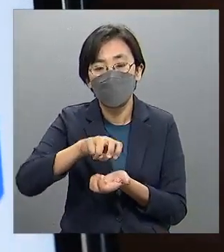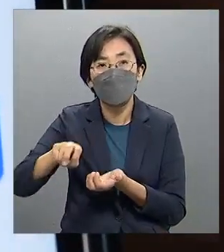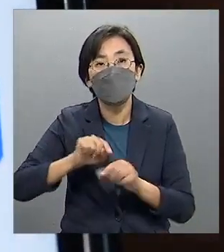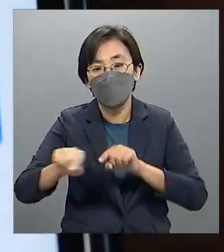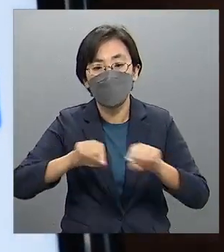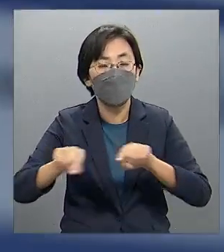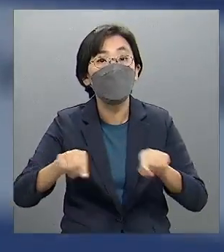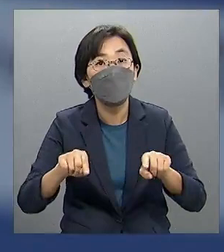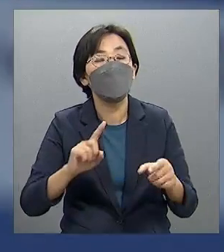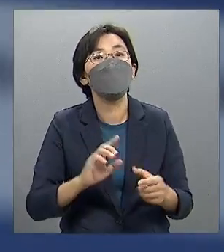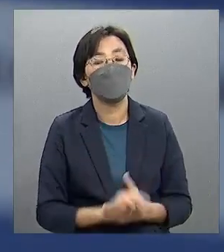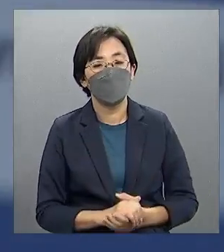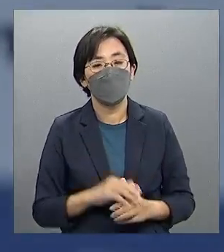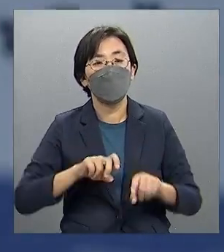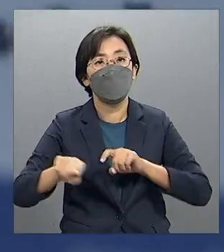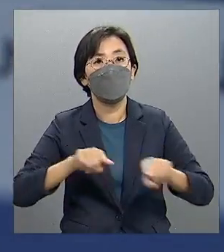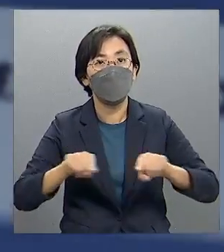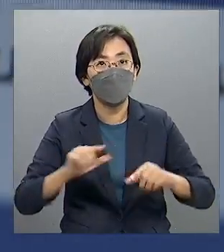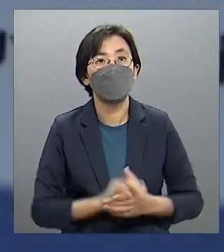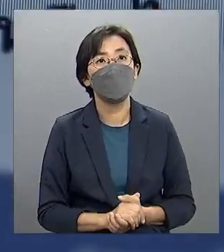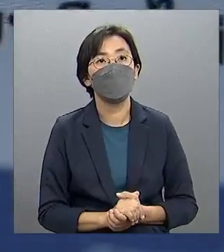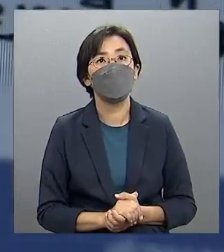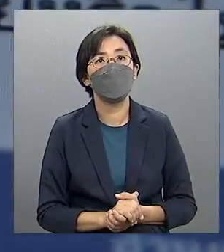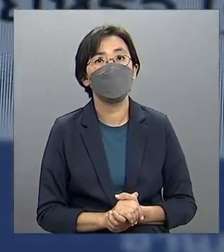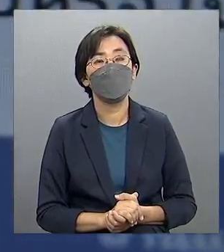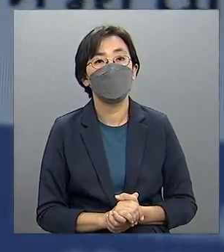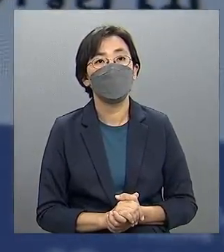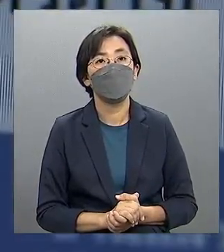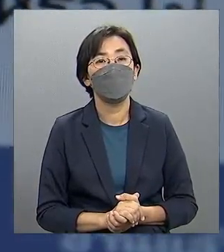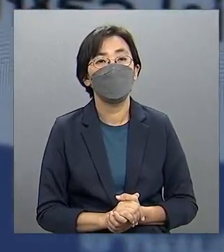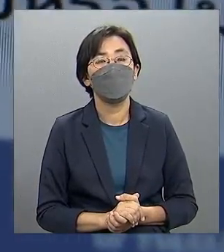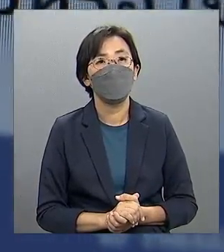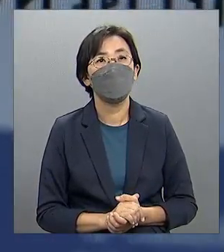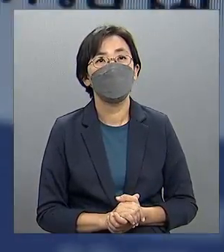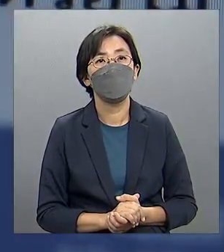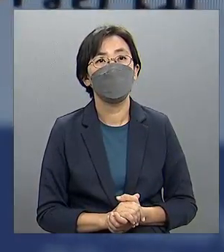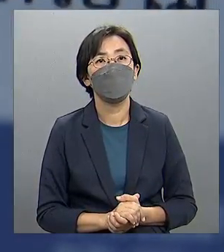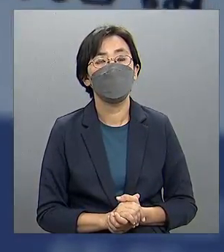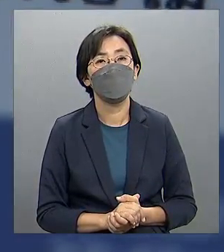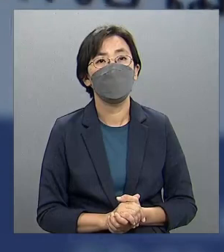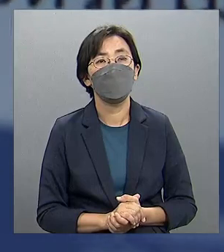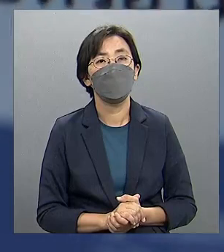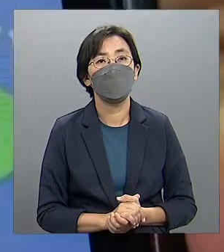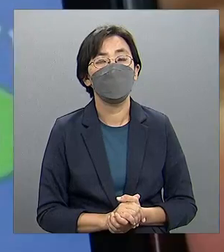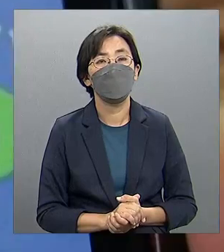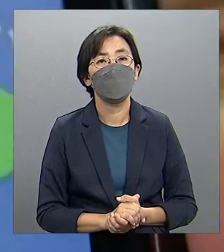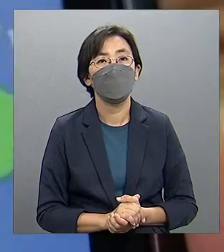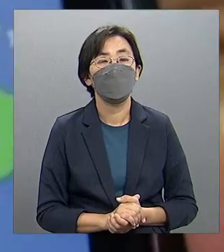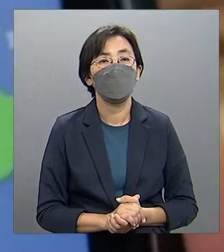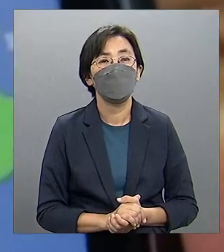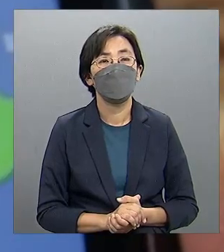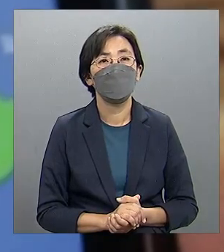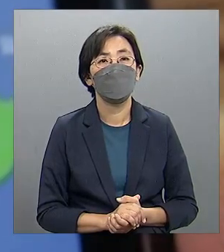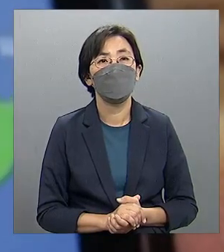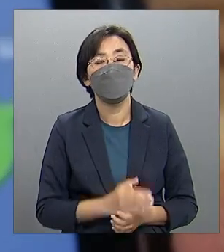ท์เรา หรือแม้กระทั่งว่าไม่มีรายชื่อแต่เราเคยโทรหาเพราะมันมี การ โทรมันก็ได้ไปหมดเลย อย่างน้อยถ้าเกิดมันโทรไปหาเพื่อน